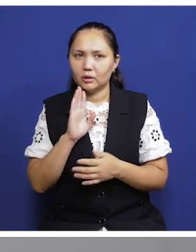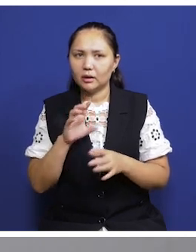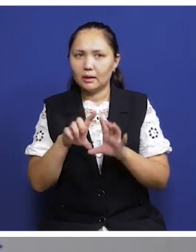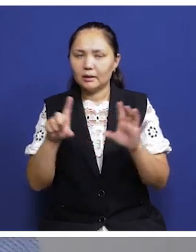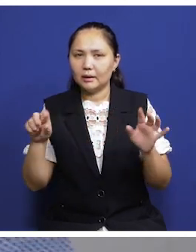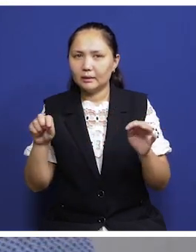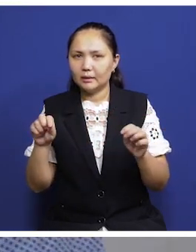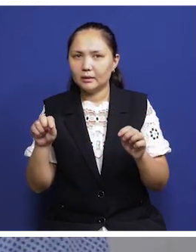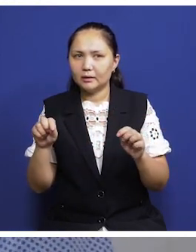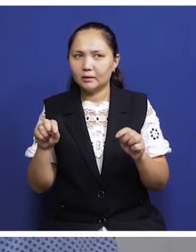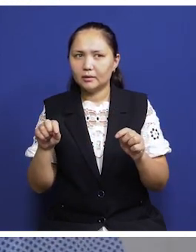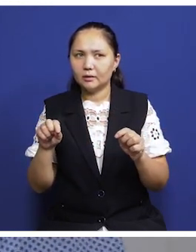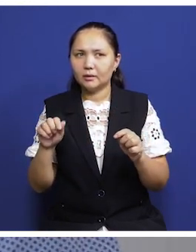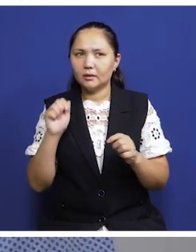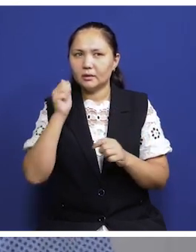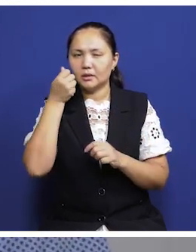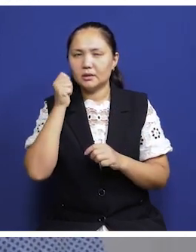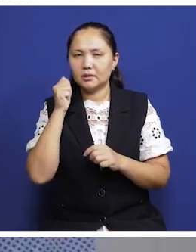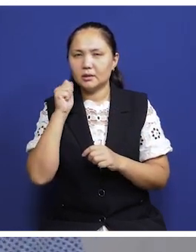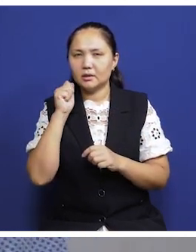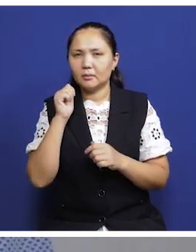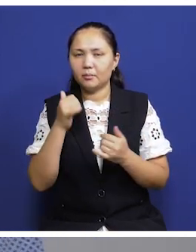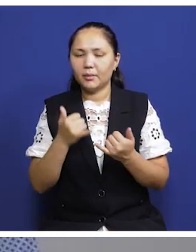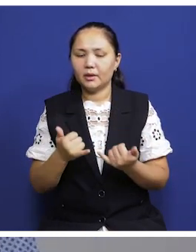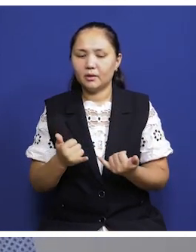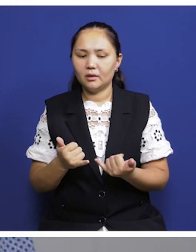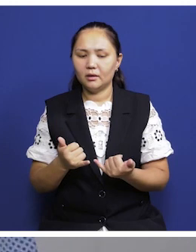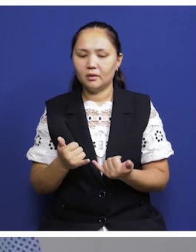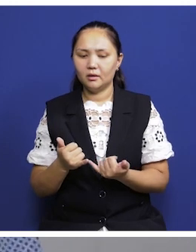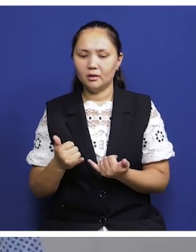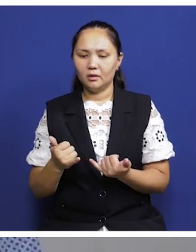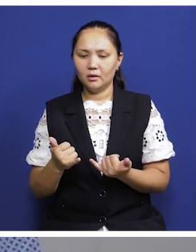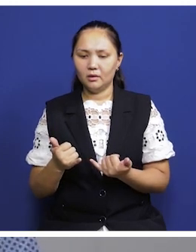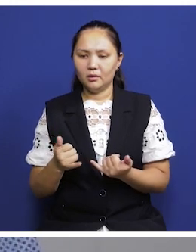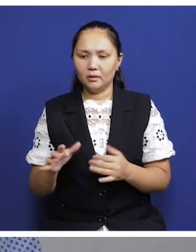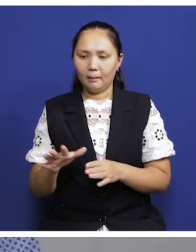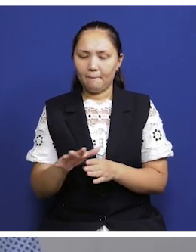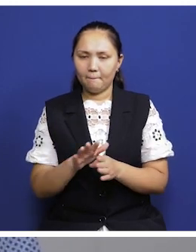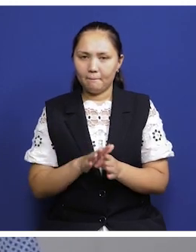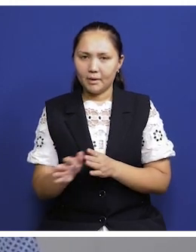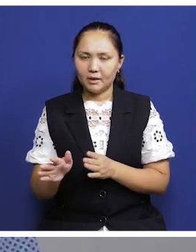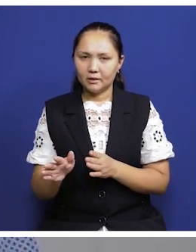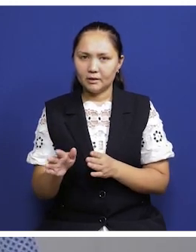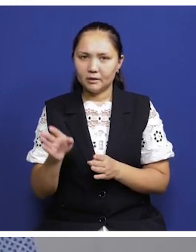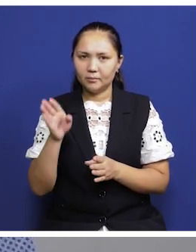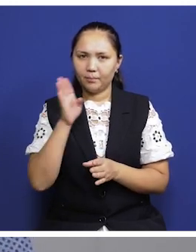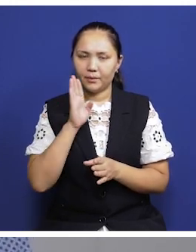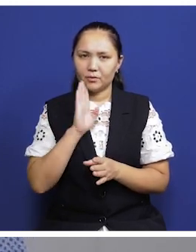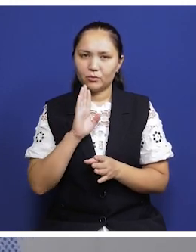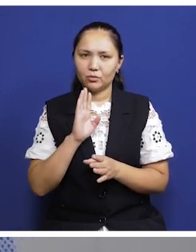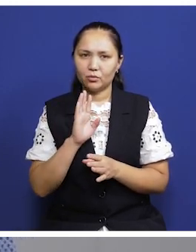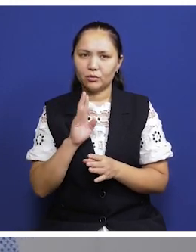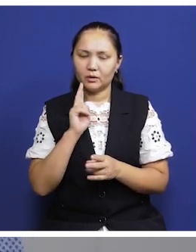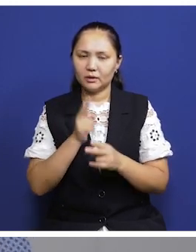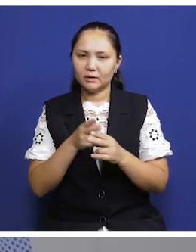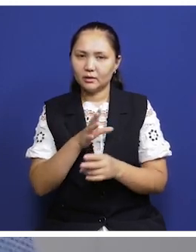жүйесі тозып, биылғы жылы елді толықтай сумен қамтамасыз етуге көптеген кедергілер келтірді.